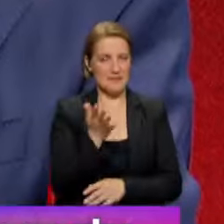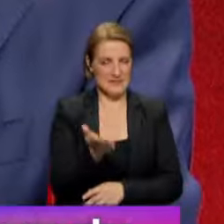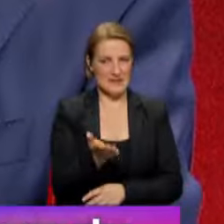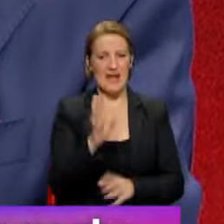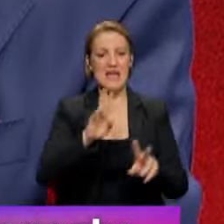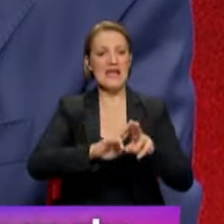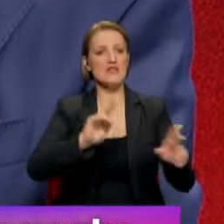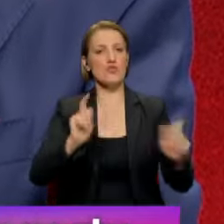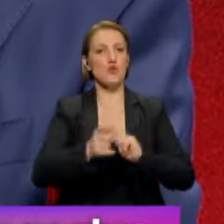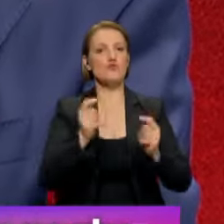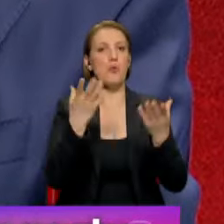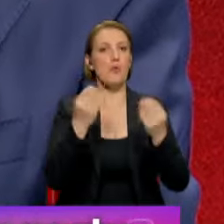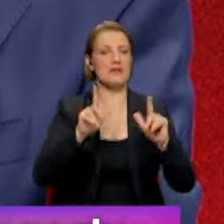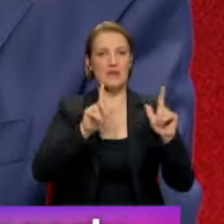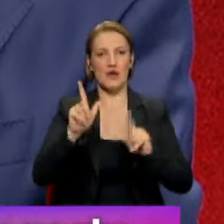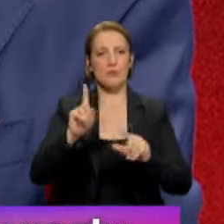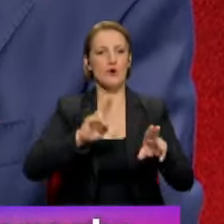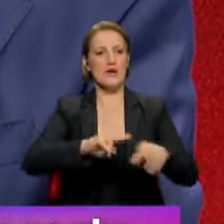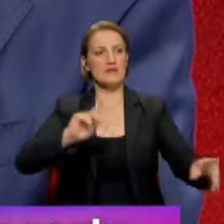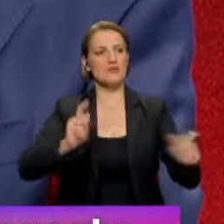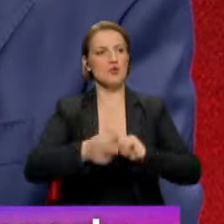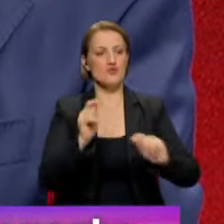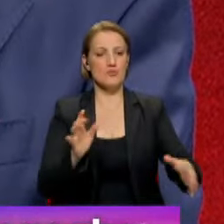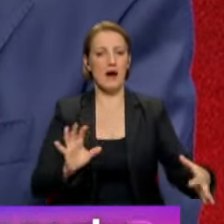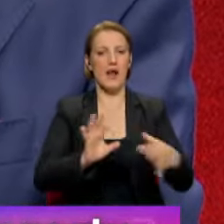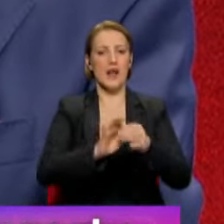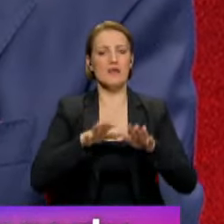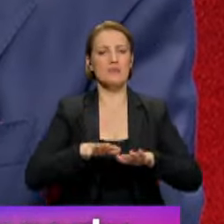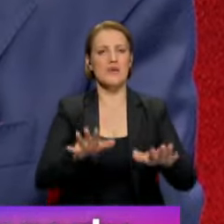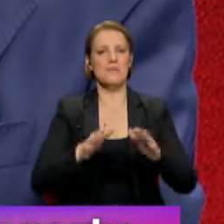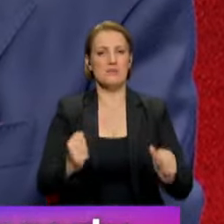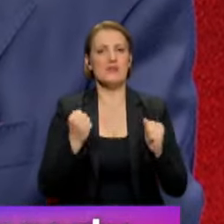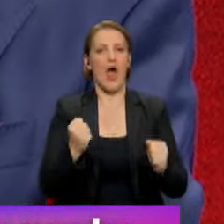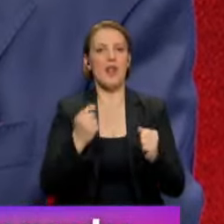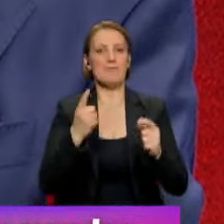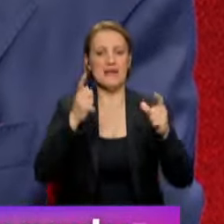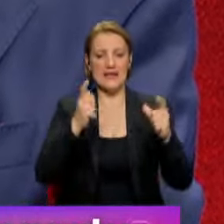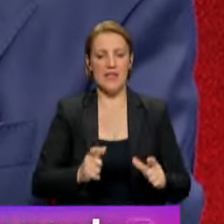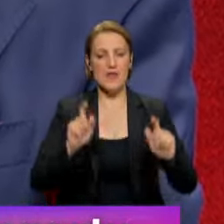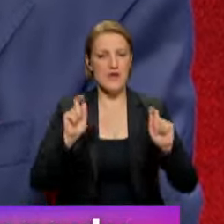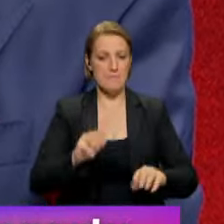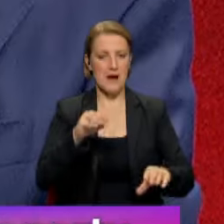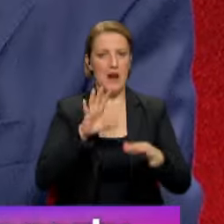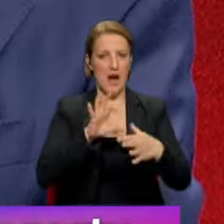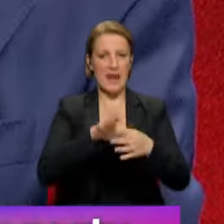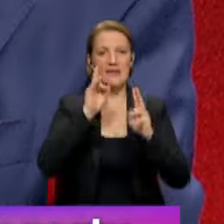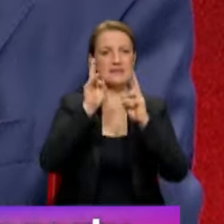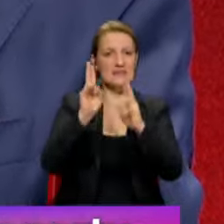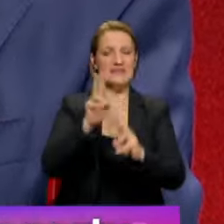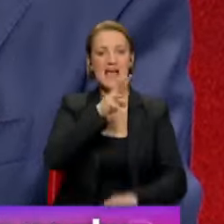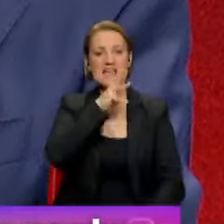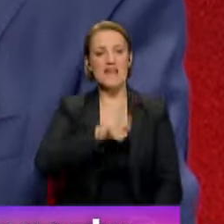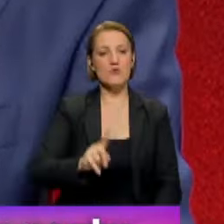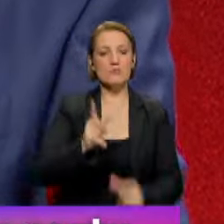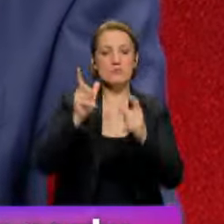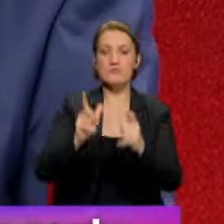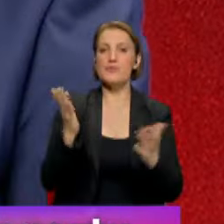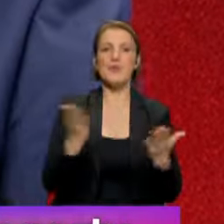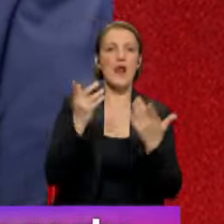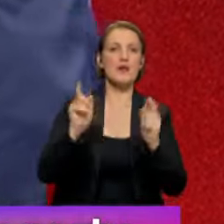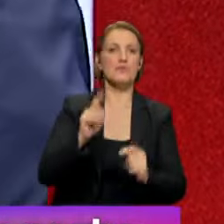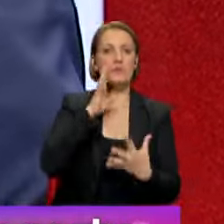kentsel dönüşüm olması gerekiyor Bu kentsel dönüşümle ilgili deprem dirençli bir kent yaratabilmek le ilgili Siz Esenyurt'ta neler yapıyorsunuz